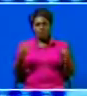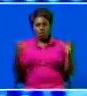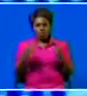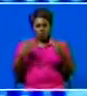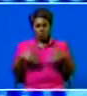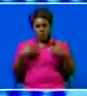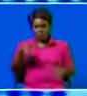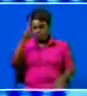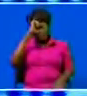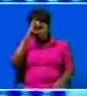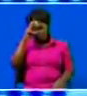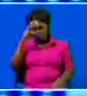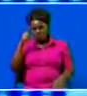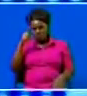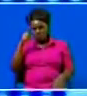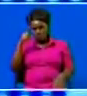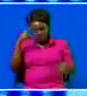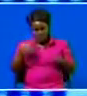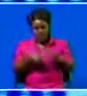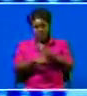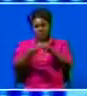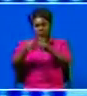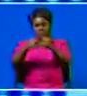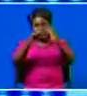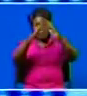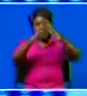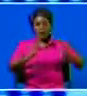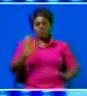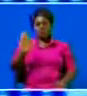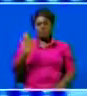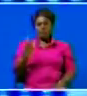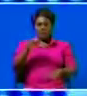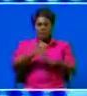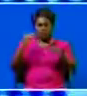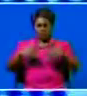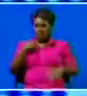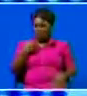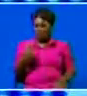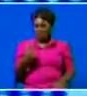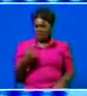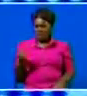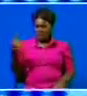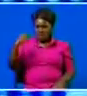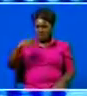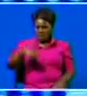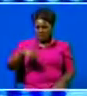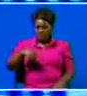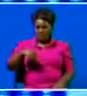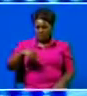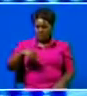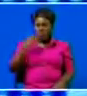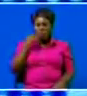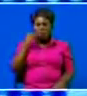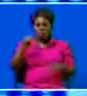Watu wakiwemo polisi kuvamiwa ama kuvamia na kubomoa nyumba zao. Waathiriwa wanasema kwamba wavamizi walifika kwao mtaani Nyahera